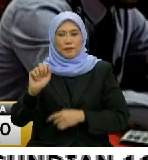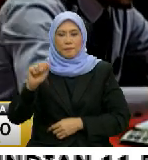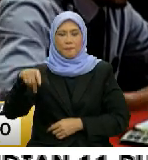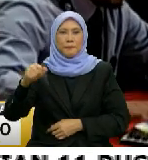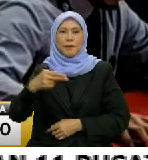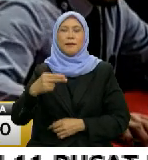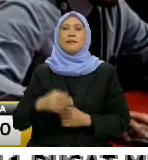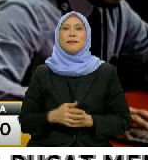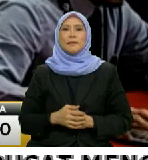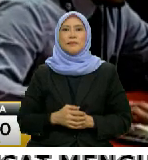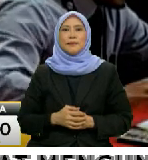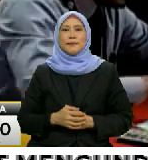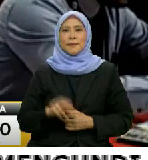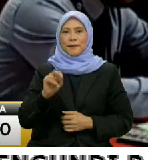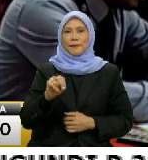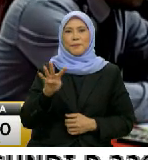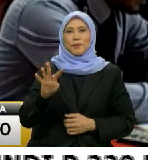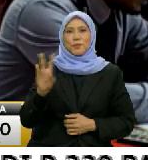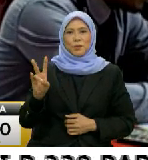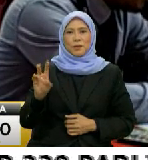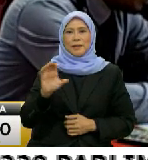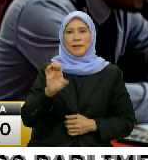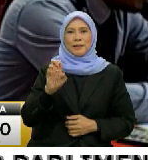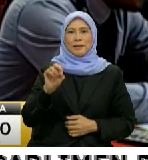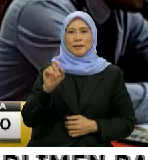undangan negeri di bawahnya yaitu n47